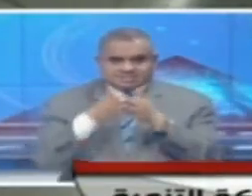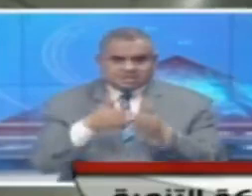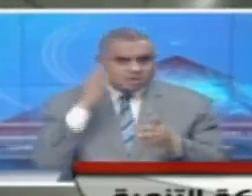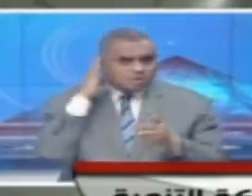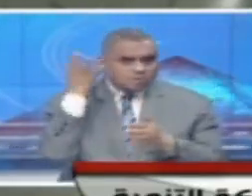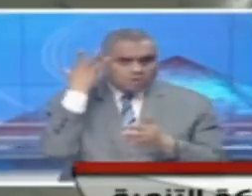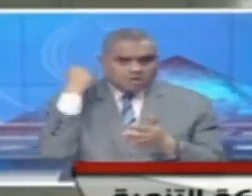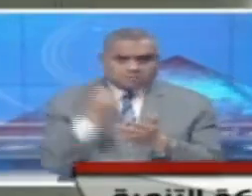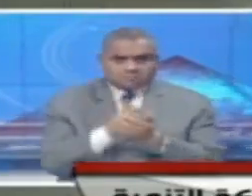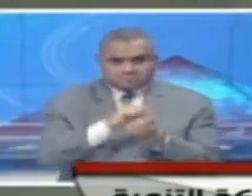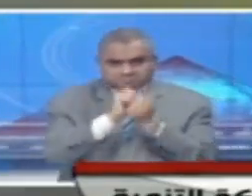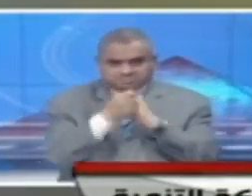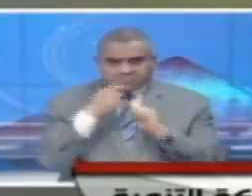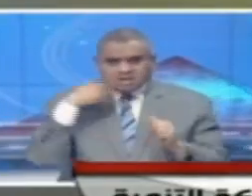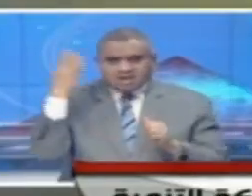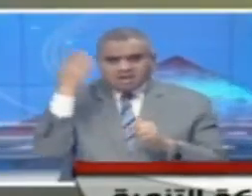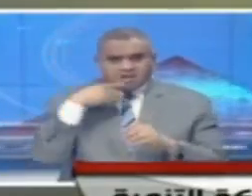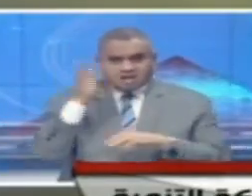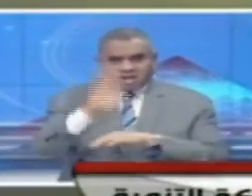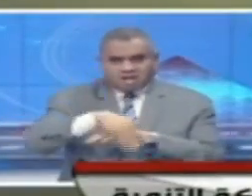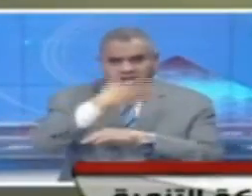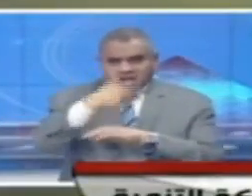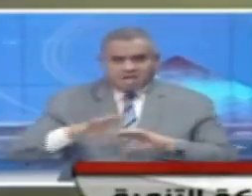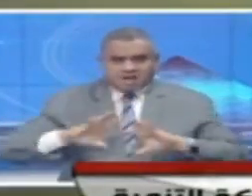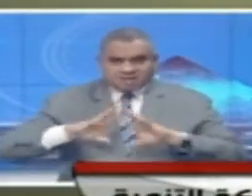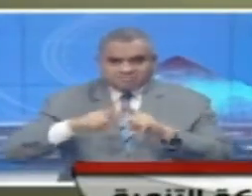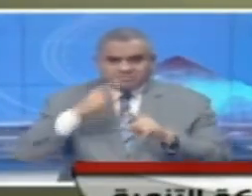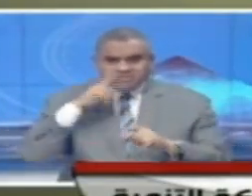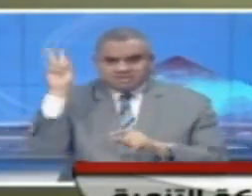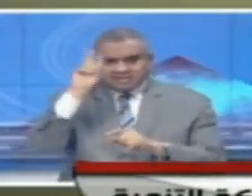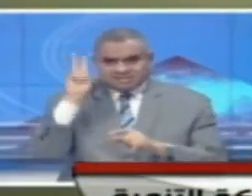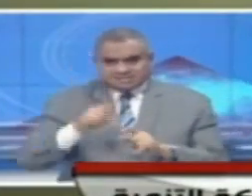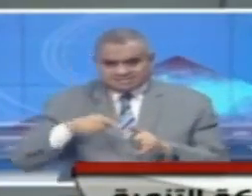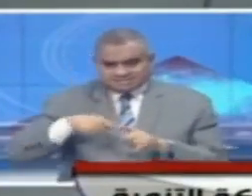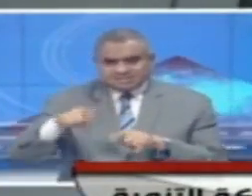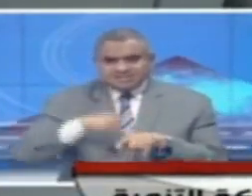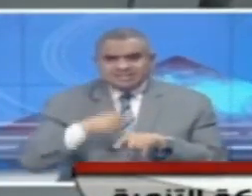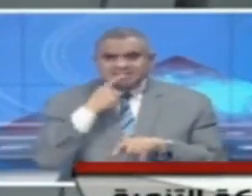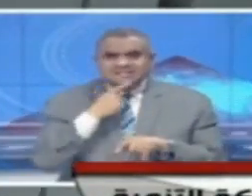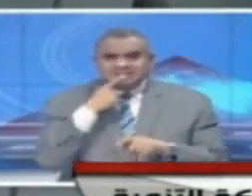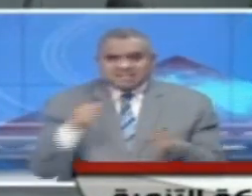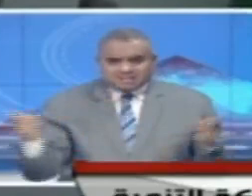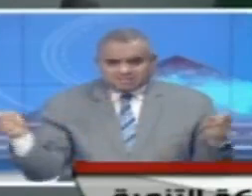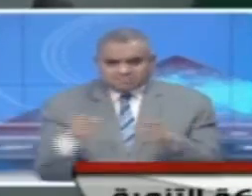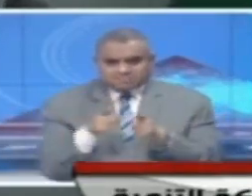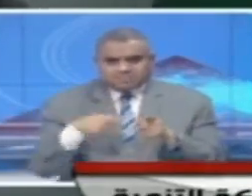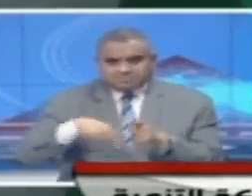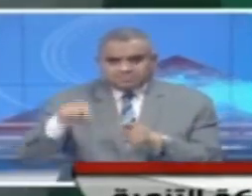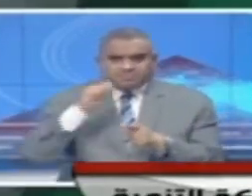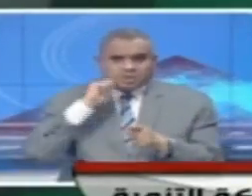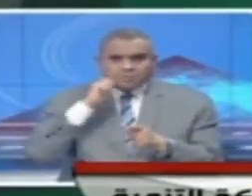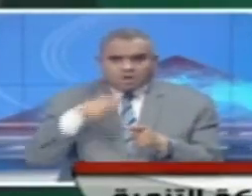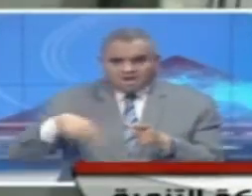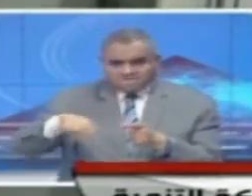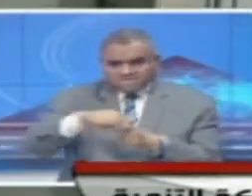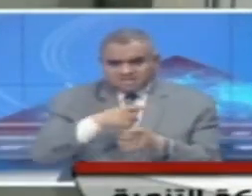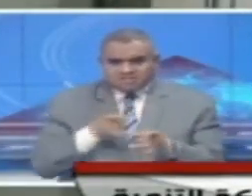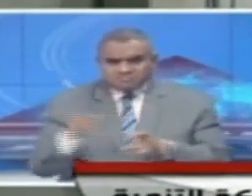غير الخريطة التجارية لسيناء واختصر وقت العبور بينها وبين المحافظات